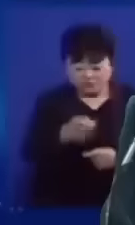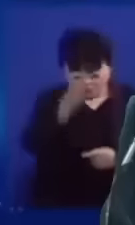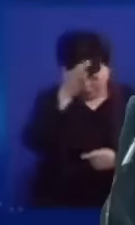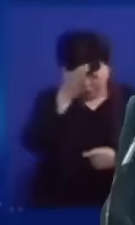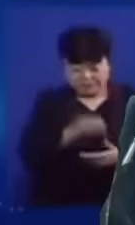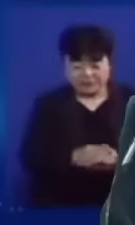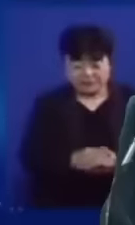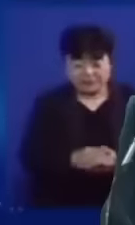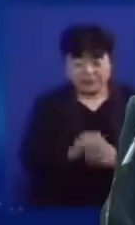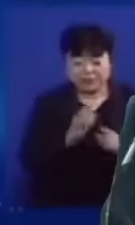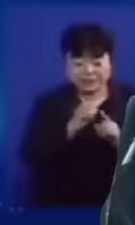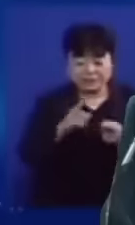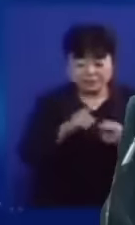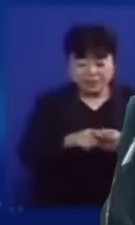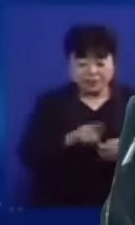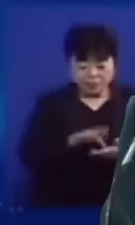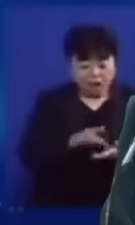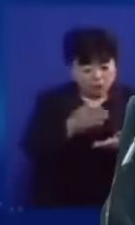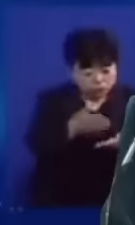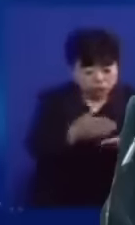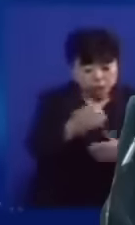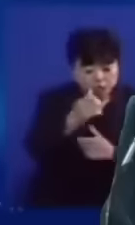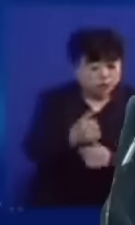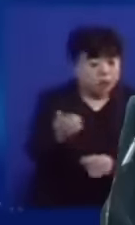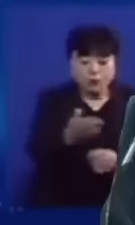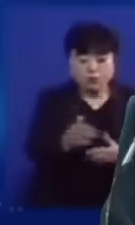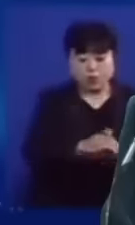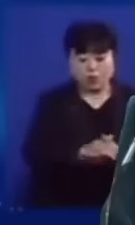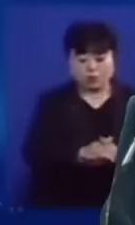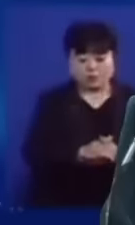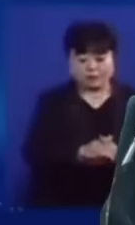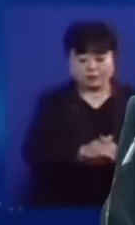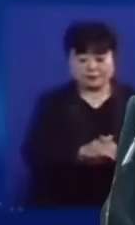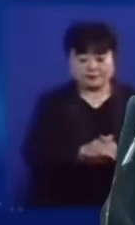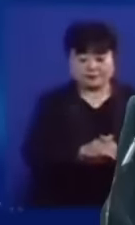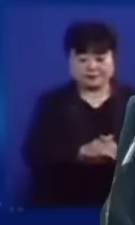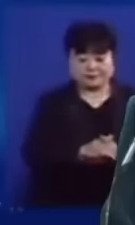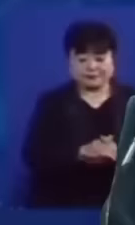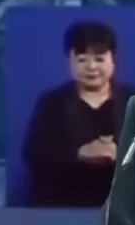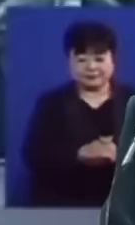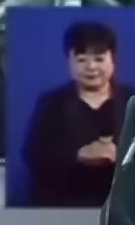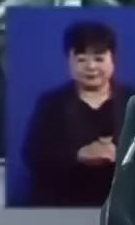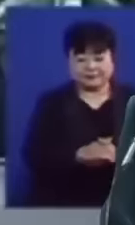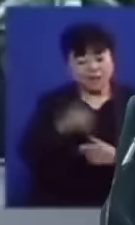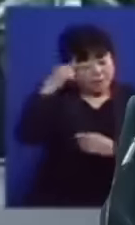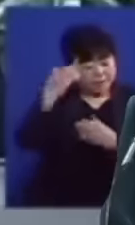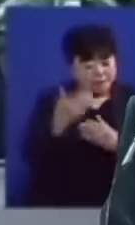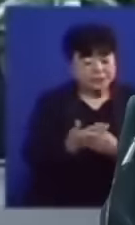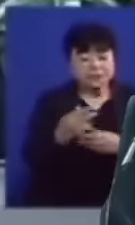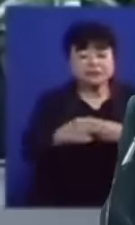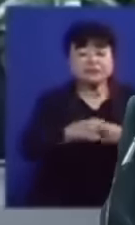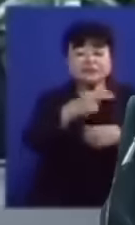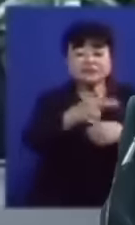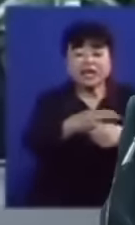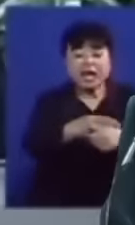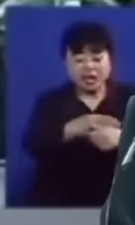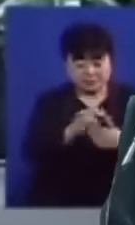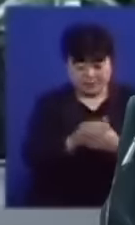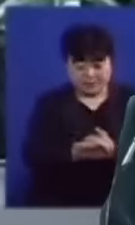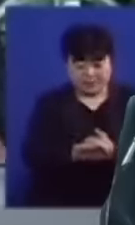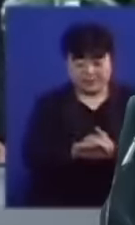처방대로 했을 때 한 사람도 치료하는 일에 실패하지 않았습니다. 하워드 켈리 박사는 의사입니다. 의학